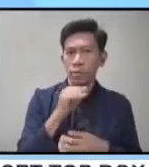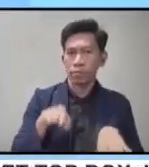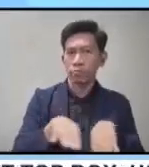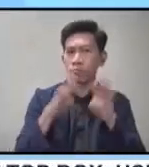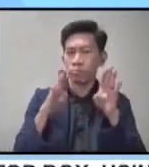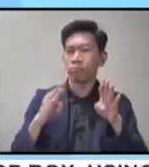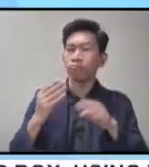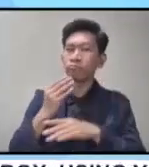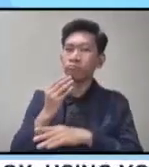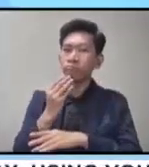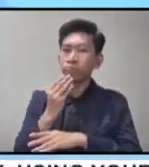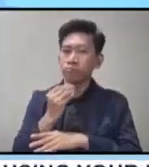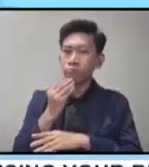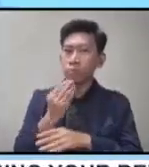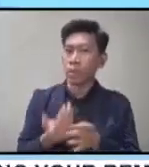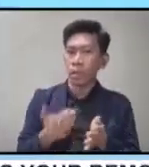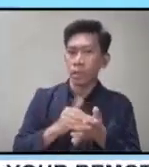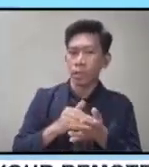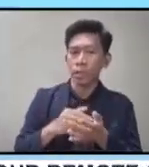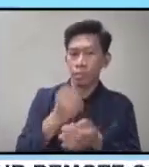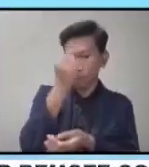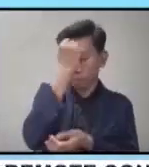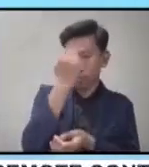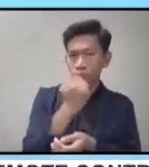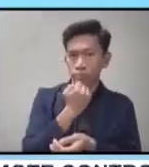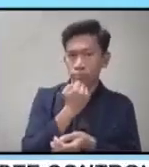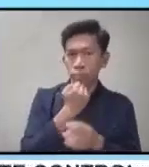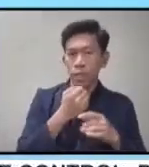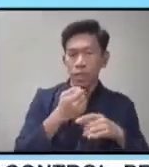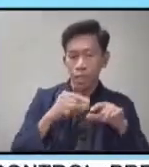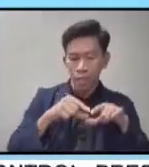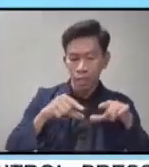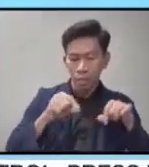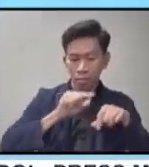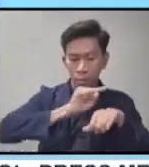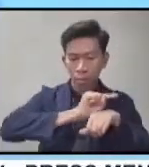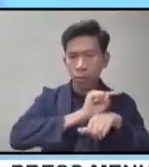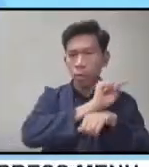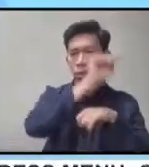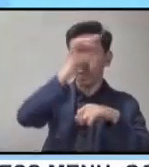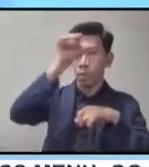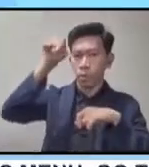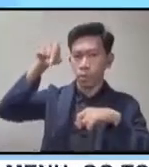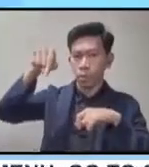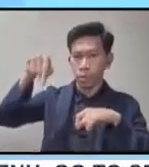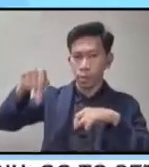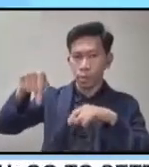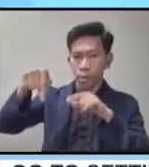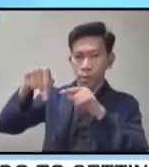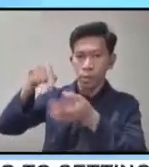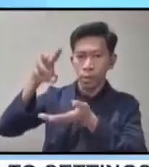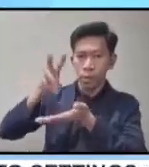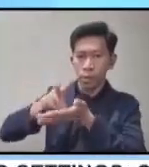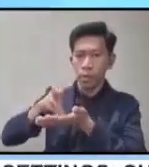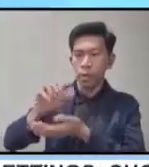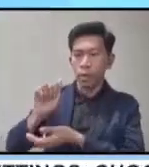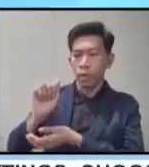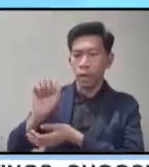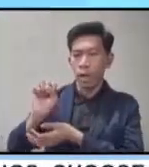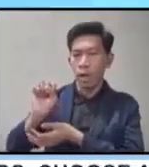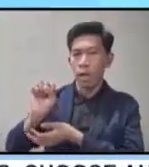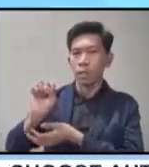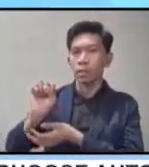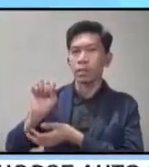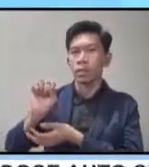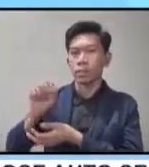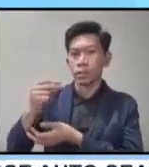itong naglunsad ng rocket attack mula sa Gaza kung saan pinuntirya nito ang lungsod ng Ashkelon sa Israel. Makikita